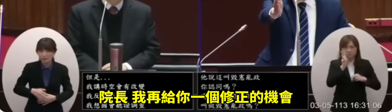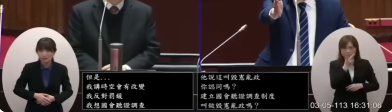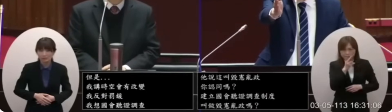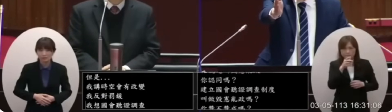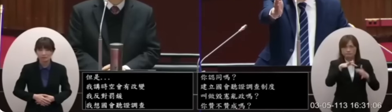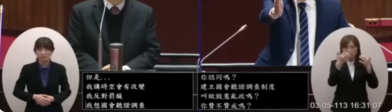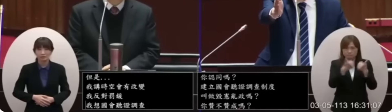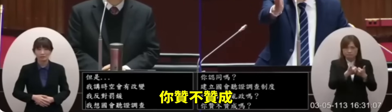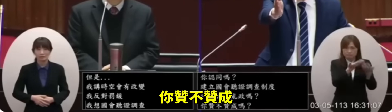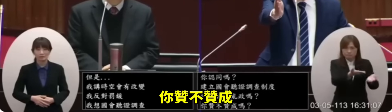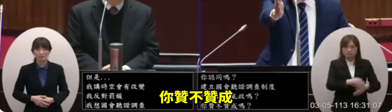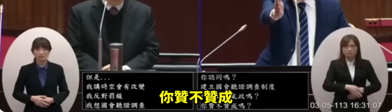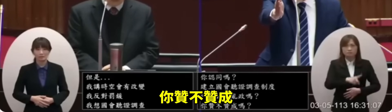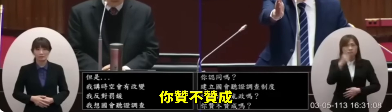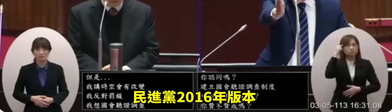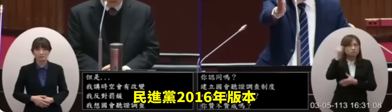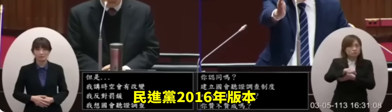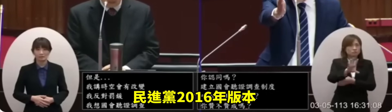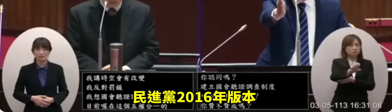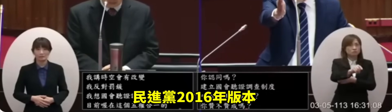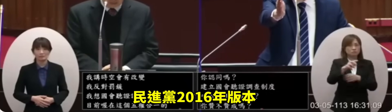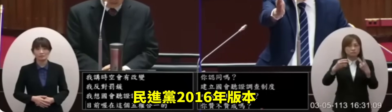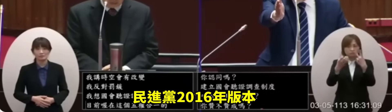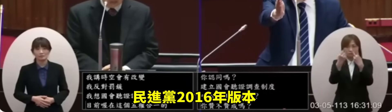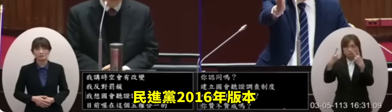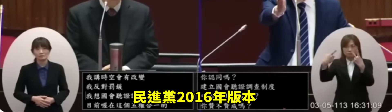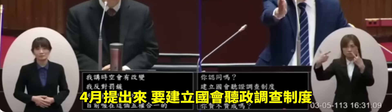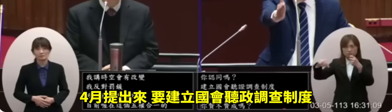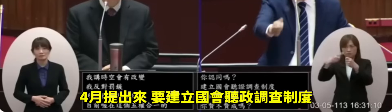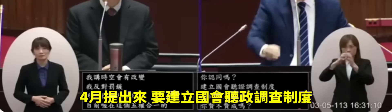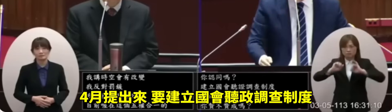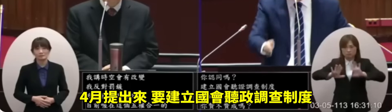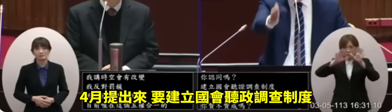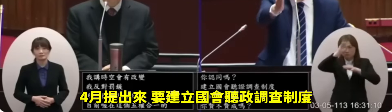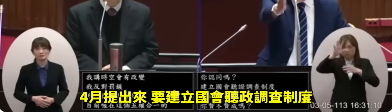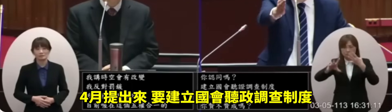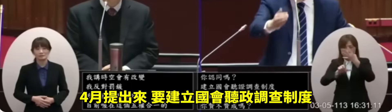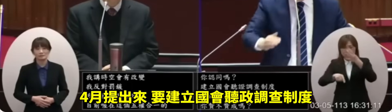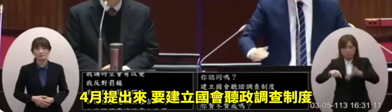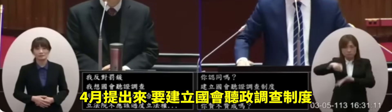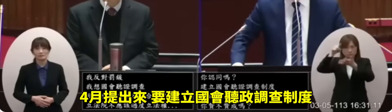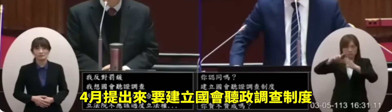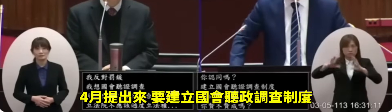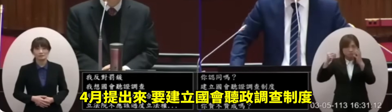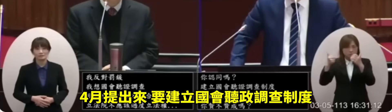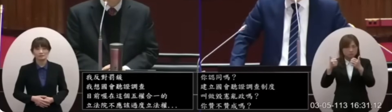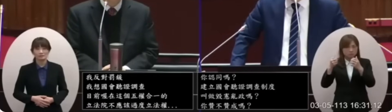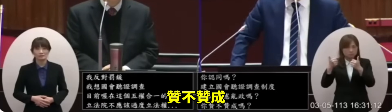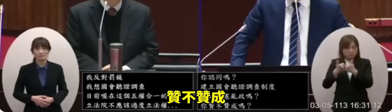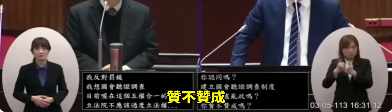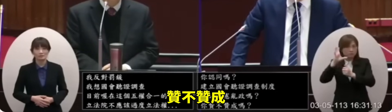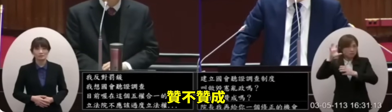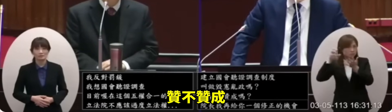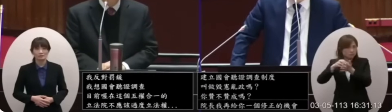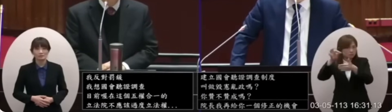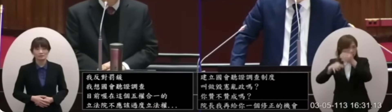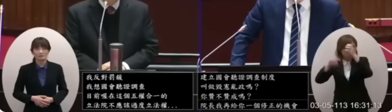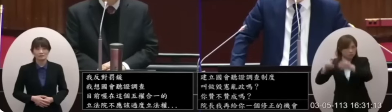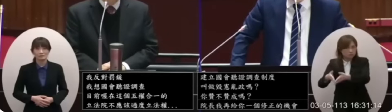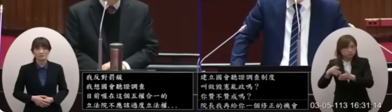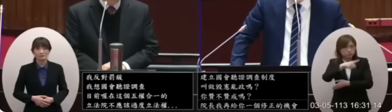会。你赞不赞成民进党二零一六年版本四月提出来要建立国会听证调查制度？赞不赞